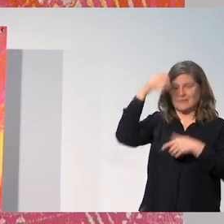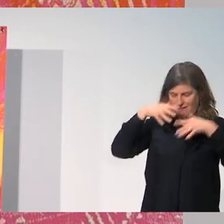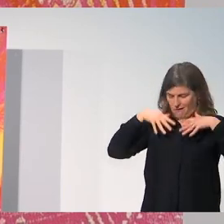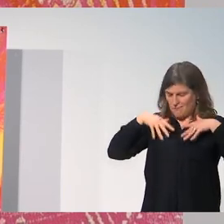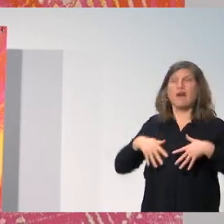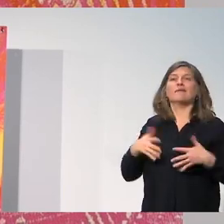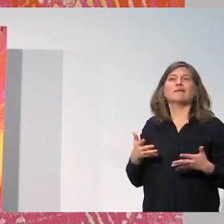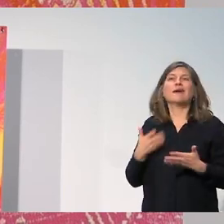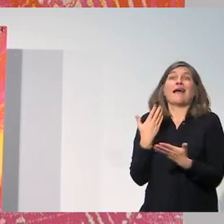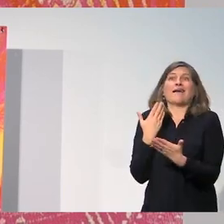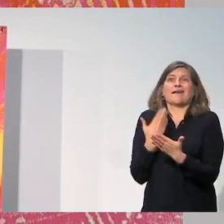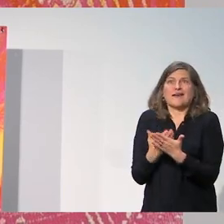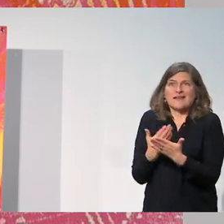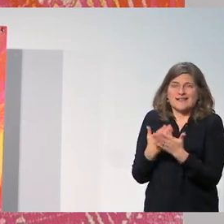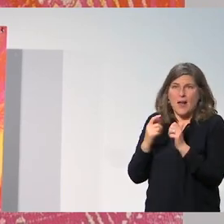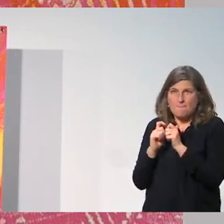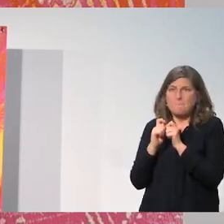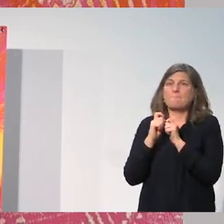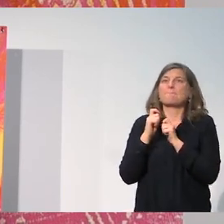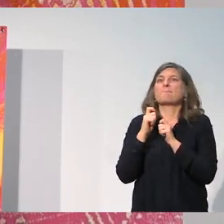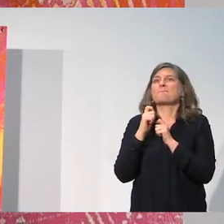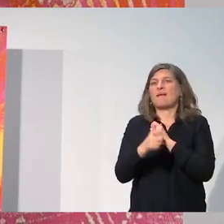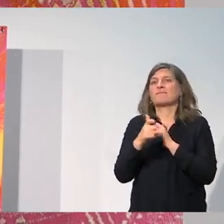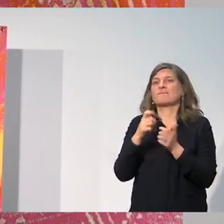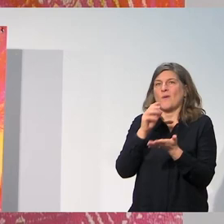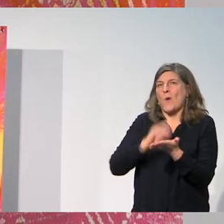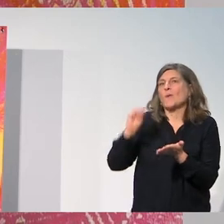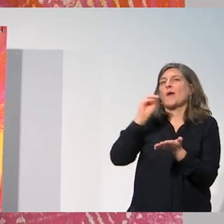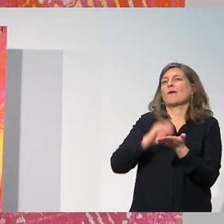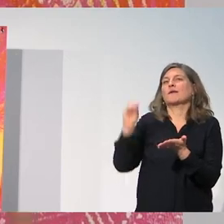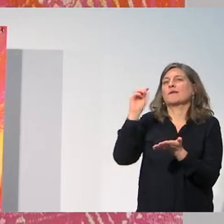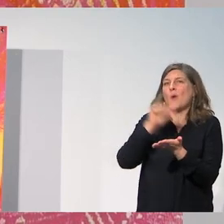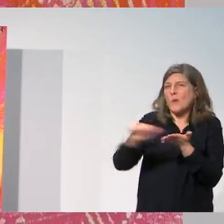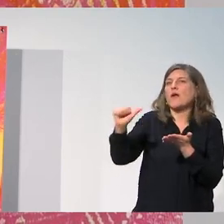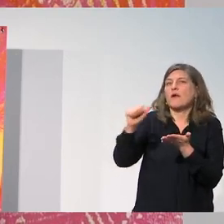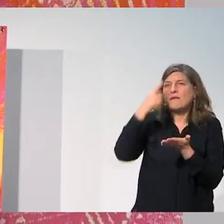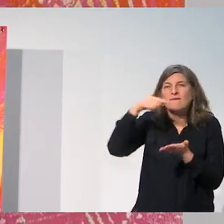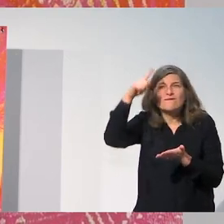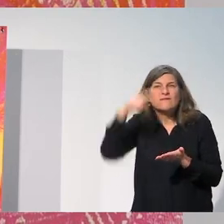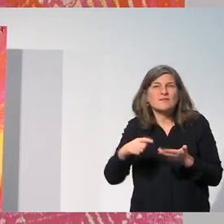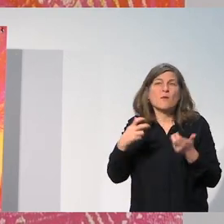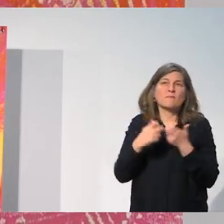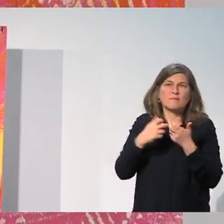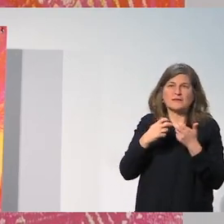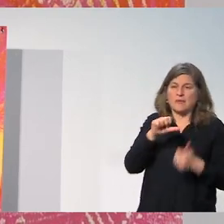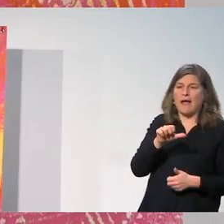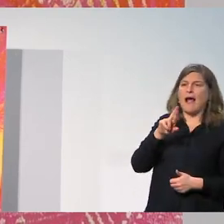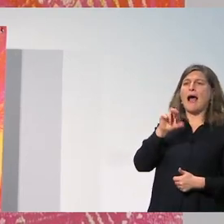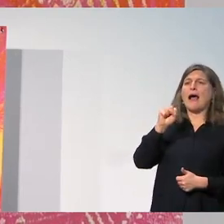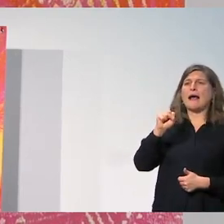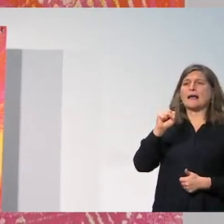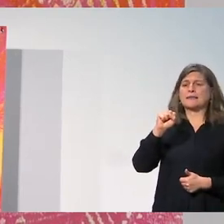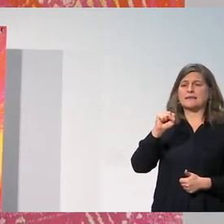Enfin, se retrouve aussi chez des auteurs philosophiques, enfin, des philosophes comme Aristote, qui nous dit la